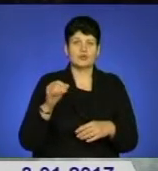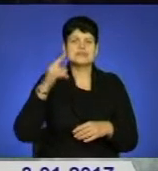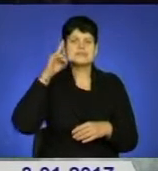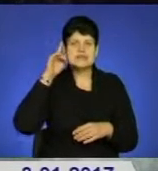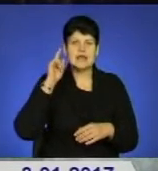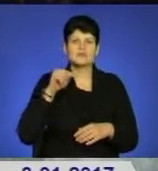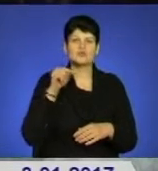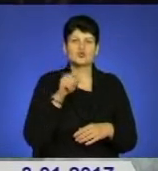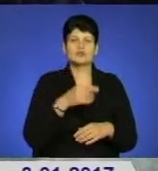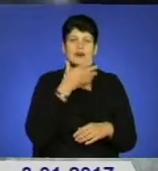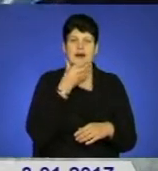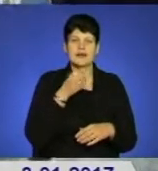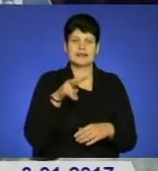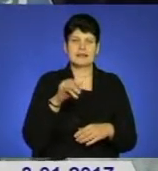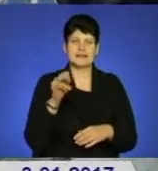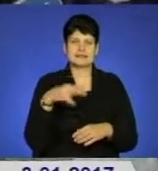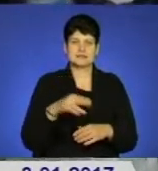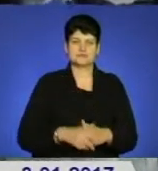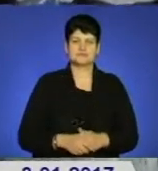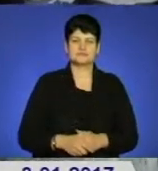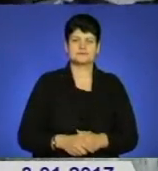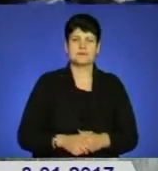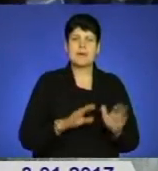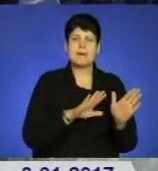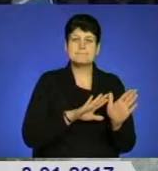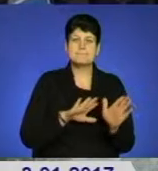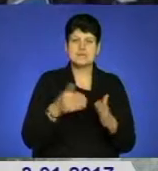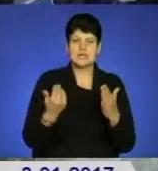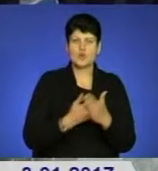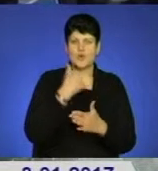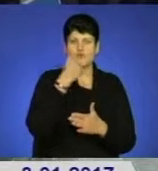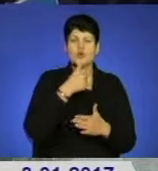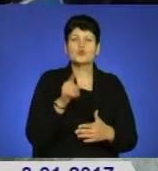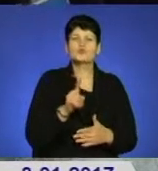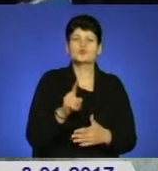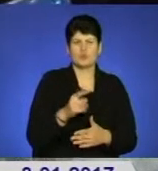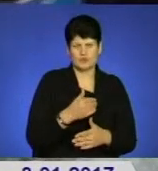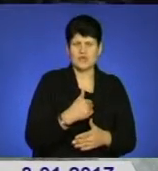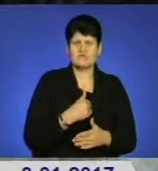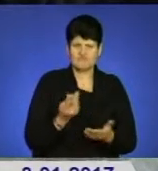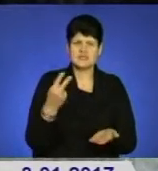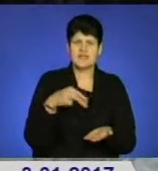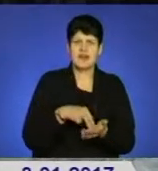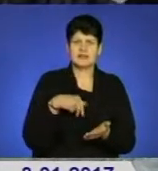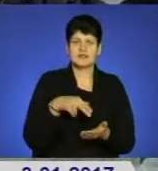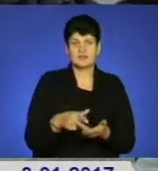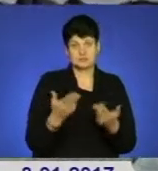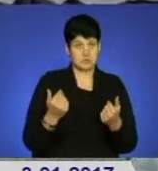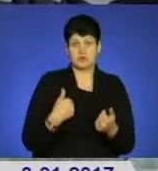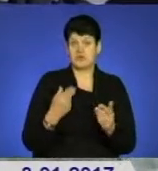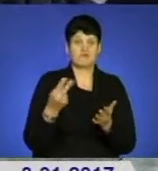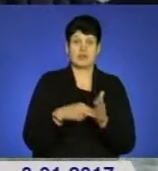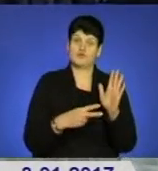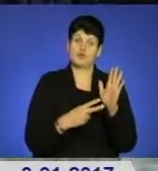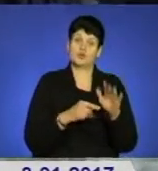тут гарний льод. От після новорічної ночі, чи хотілося зранку вставати і йти на каток? Так, я встав в 7